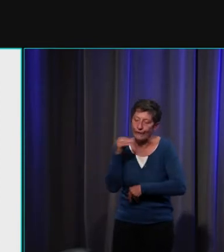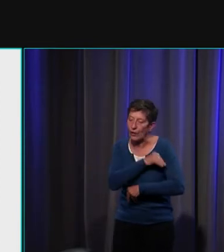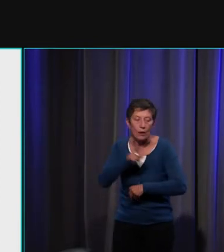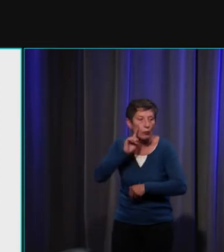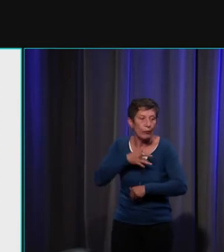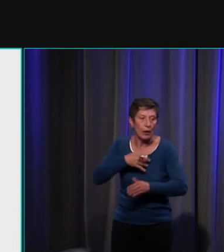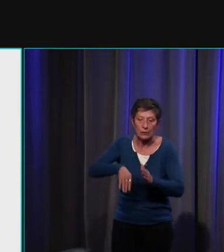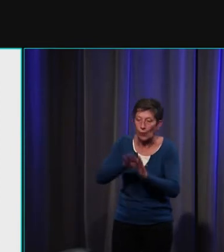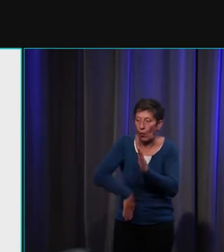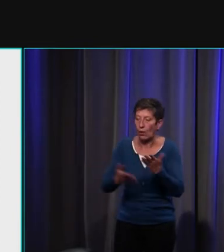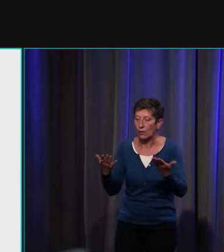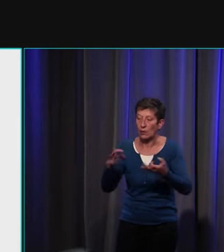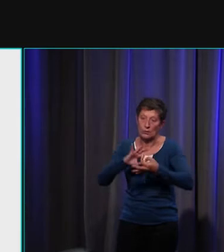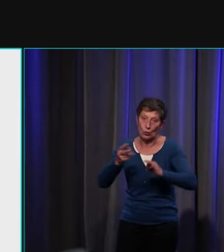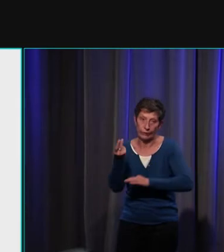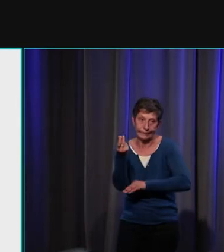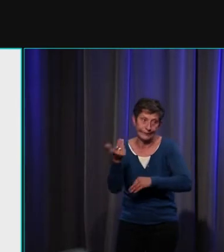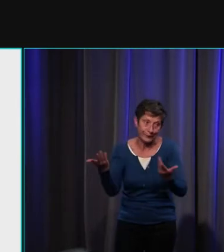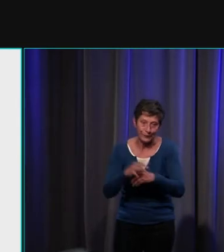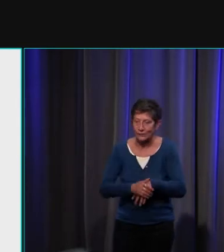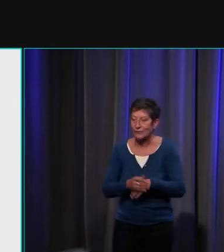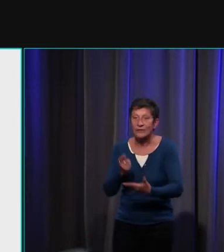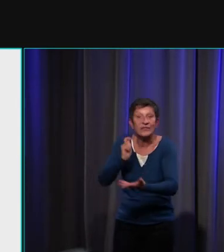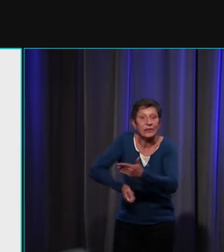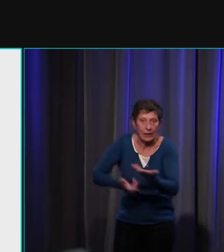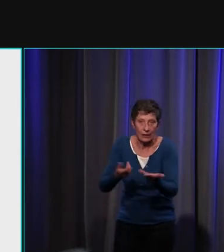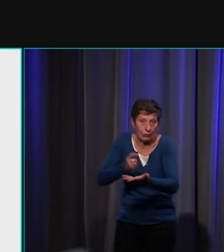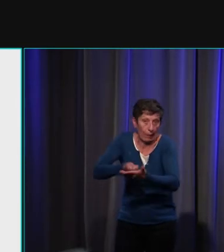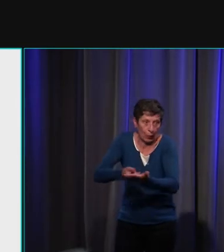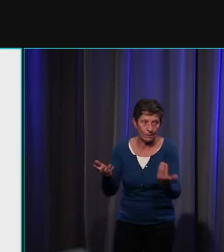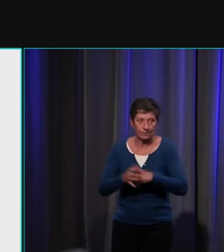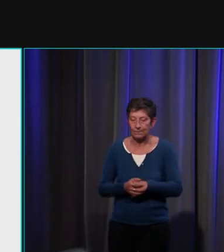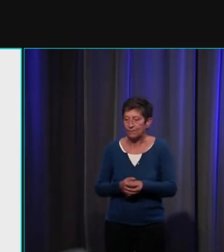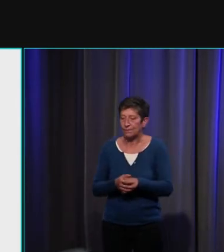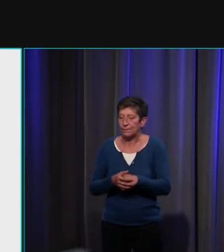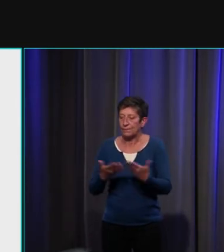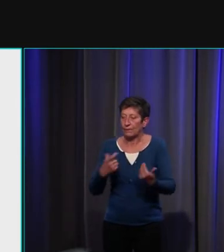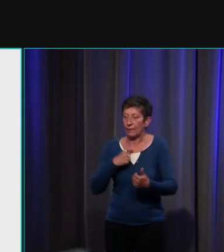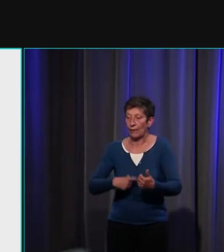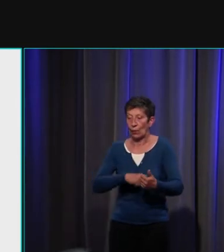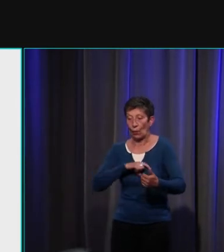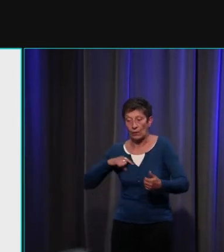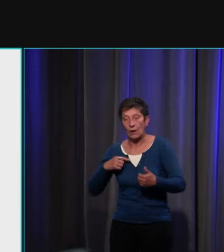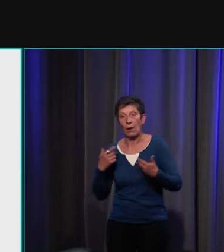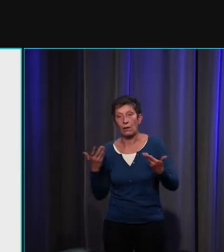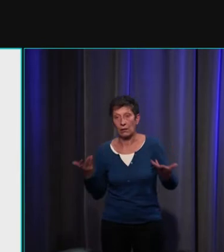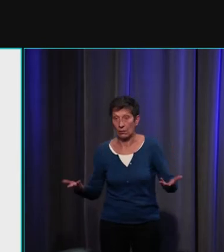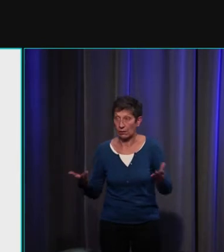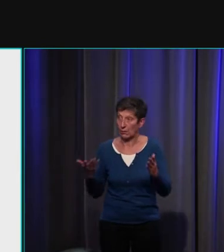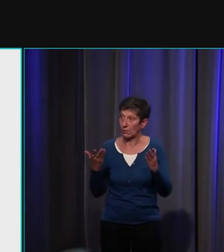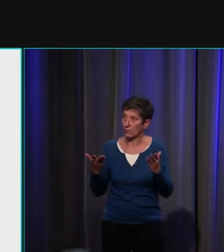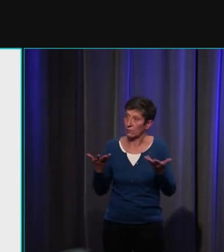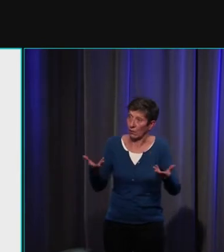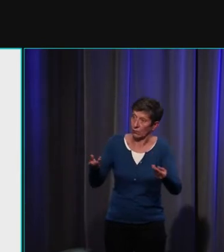intéressant c'est des histoires de sous donc c'est la fiscalité on appris avec la croisade là encore ça nous a donné une avance